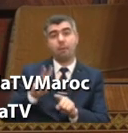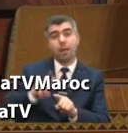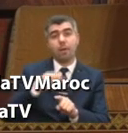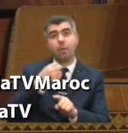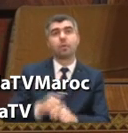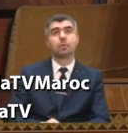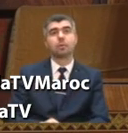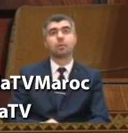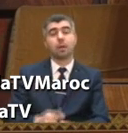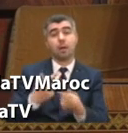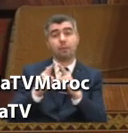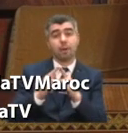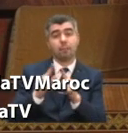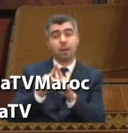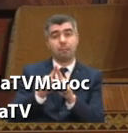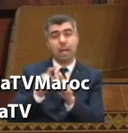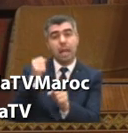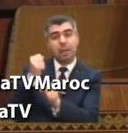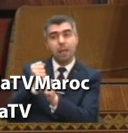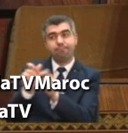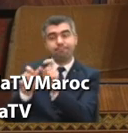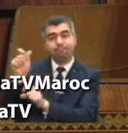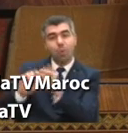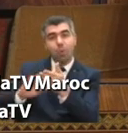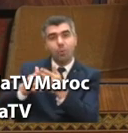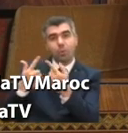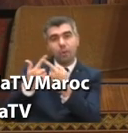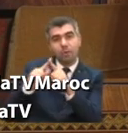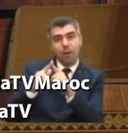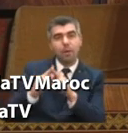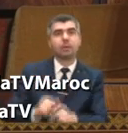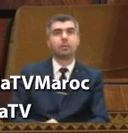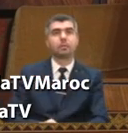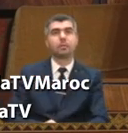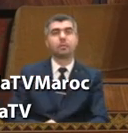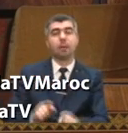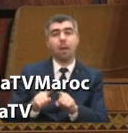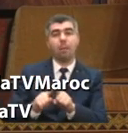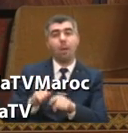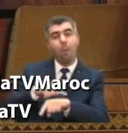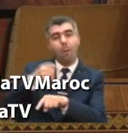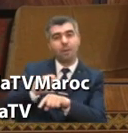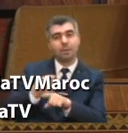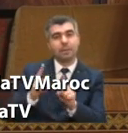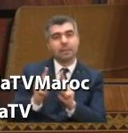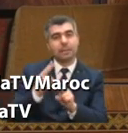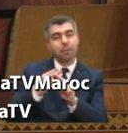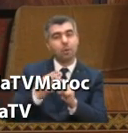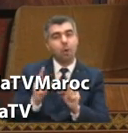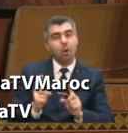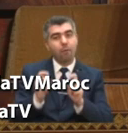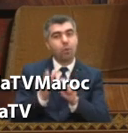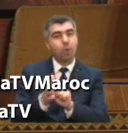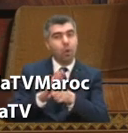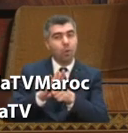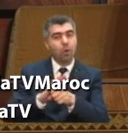صعيب بزاف لتتعيشوا الشغيلة المغربية ولتعيشوا الأجراء والأجيرات المغربيات اليوم في زمن الكورونا. تنتمنى على أن هذا الزمن ينتهي